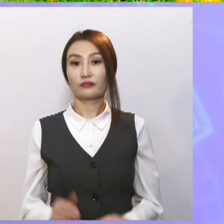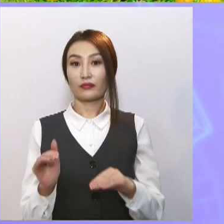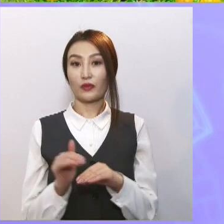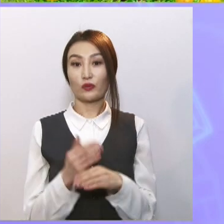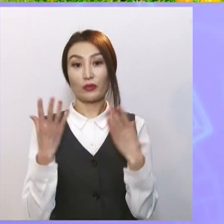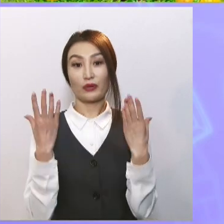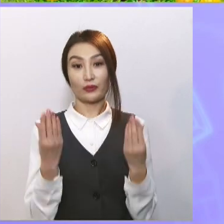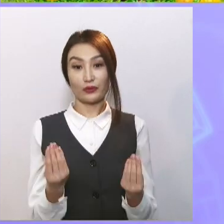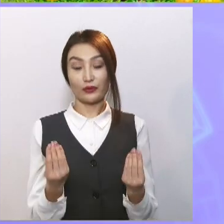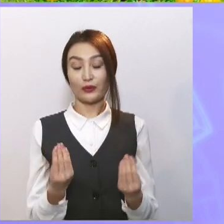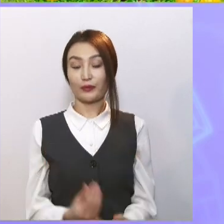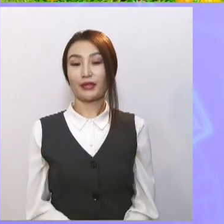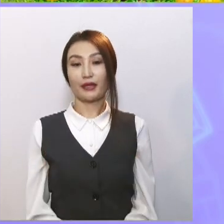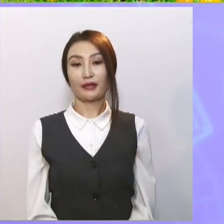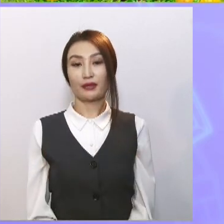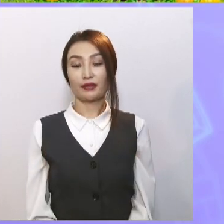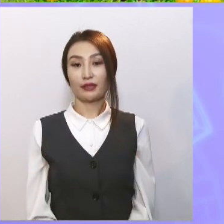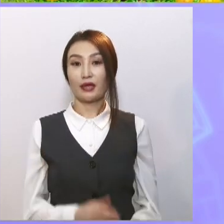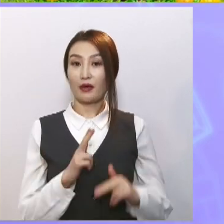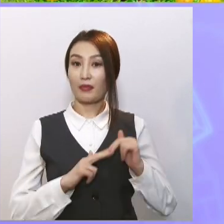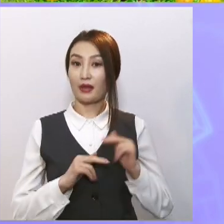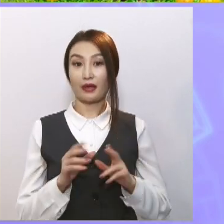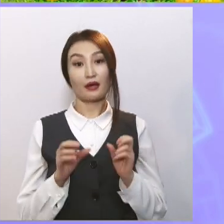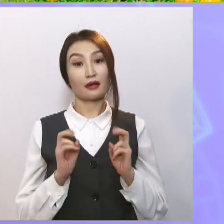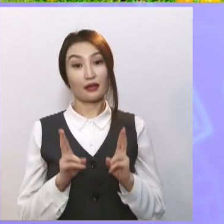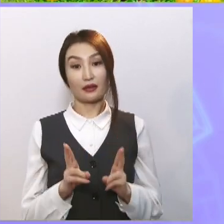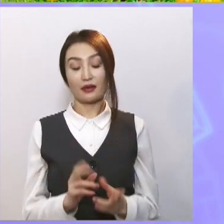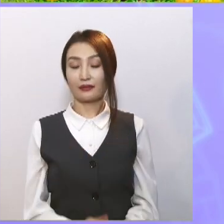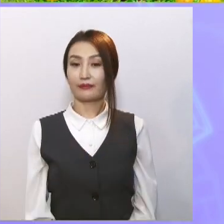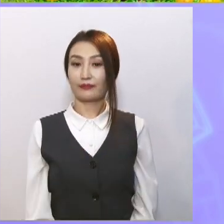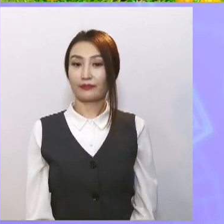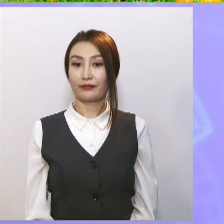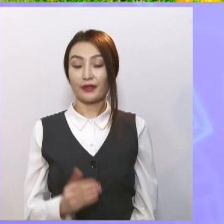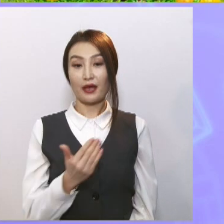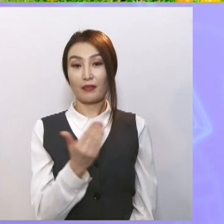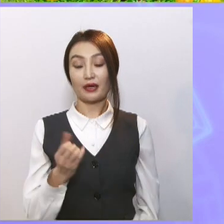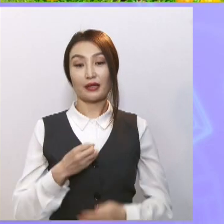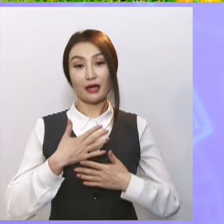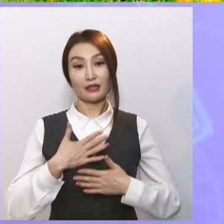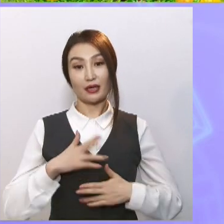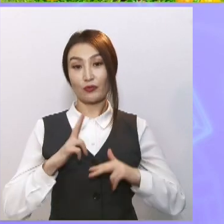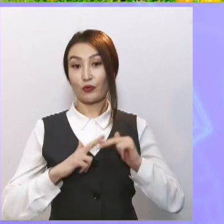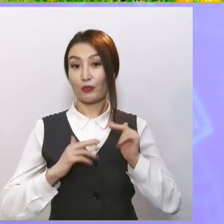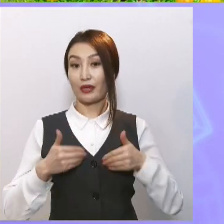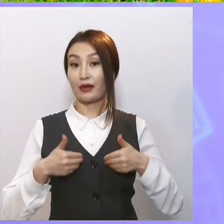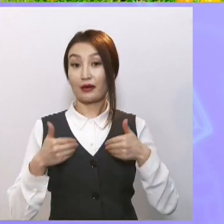Кутмандуу күнүңөр менен. Маанайыңар кандай? Баарыңарга жагымдуу маанай